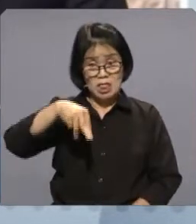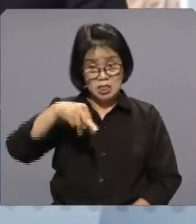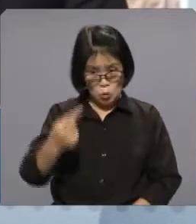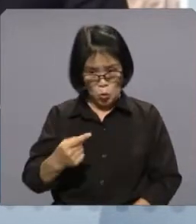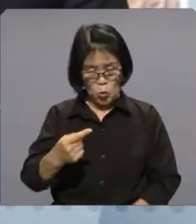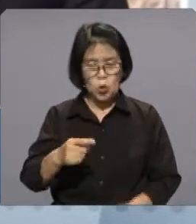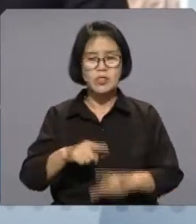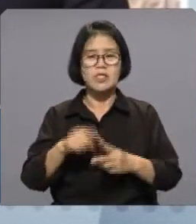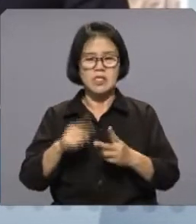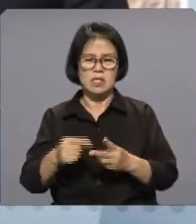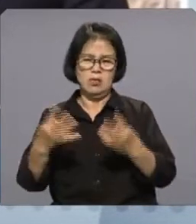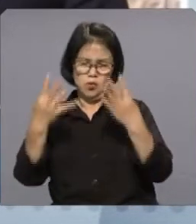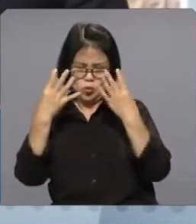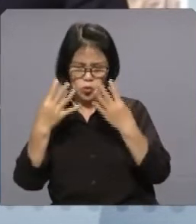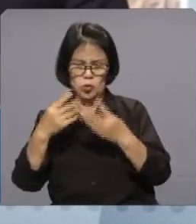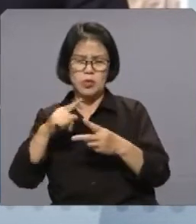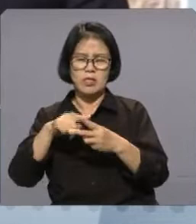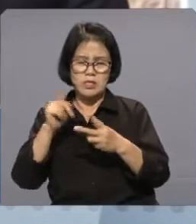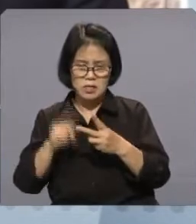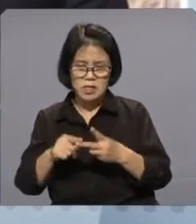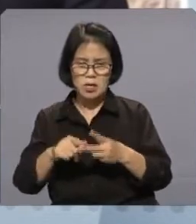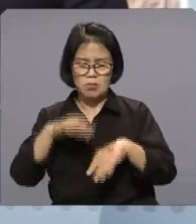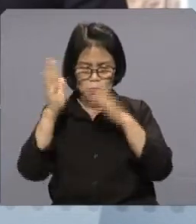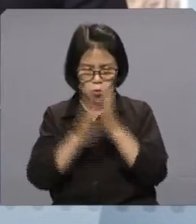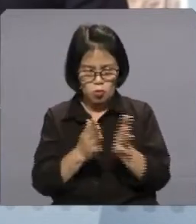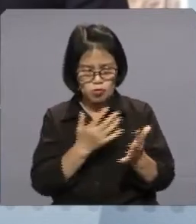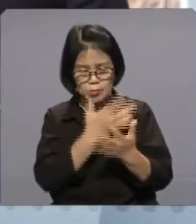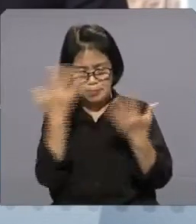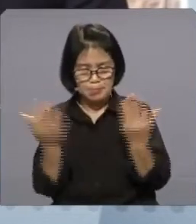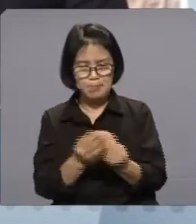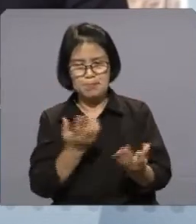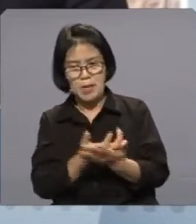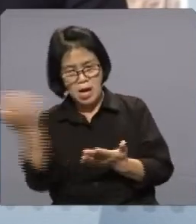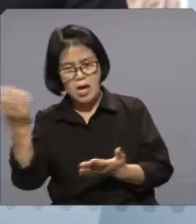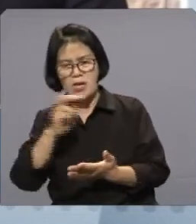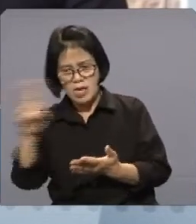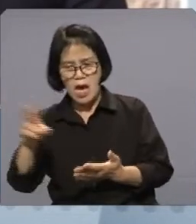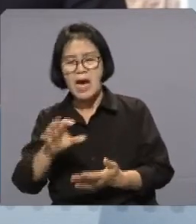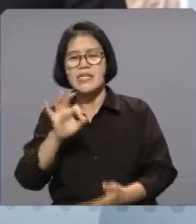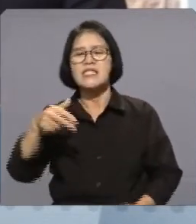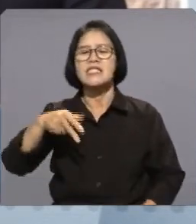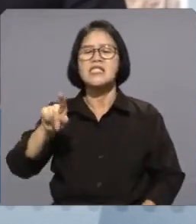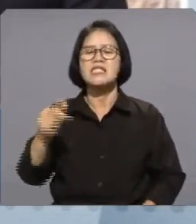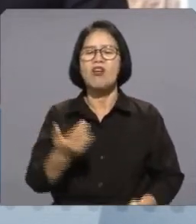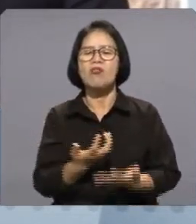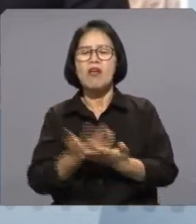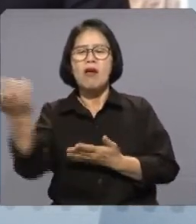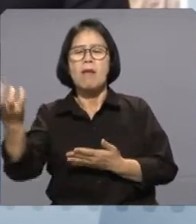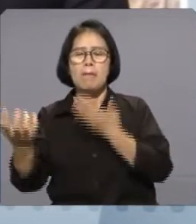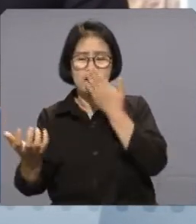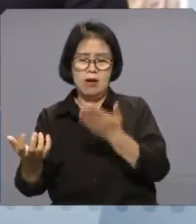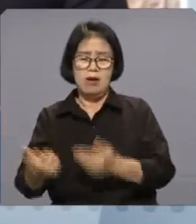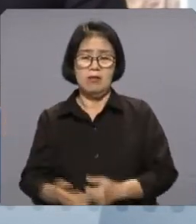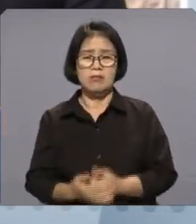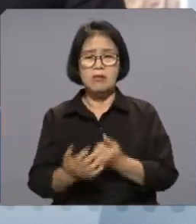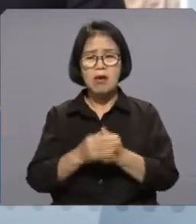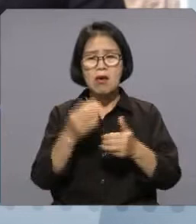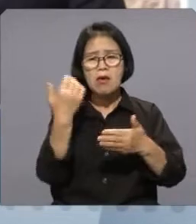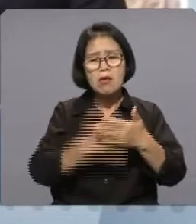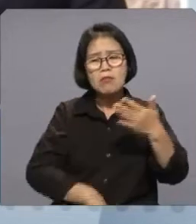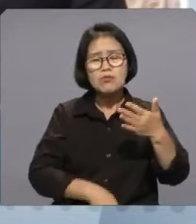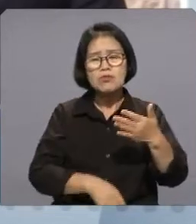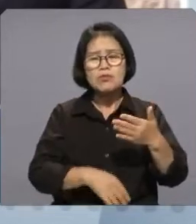교도소 기능이 됐건 모두가 다 이전이 돼야 이전인데 그중에 일부 시설이 안양교도소